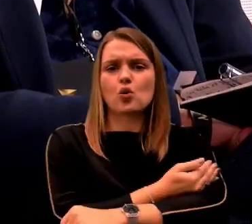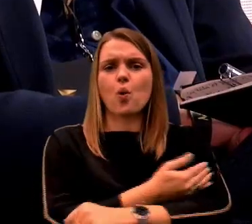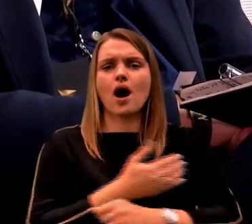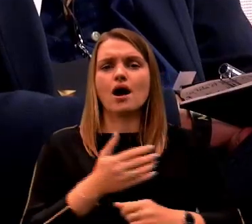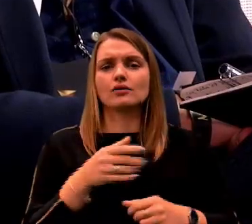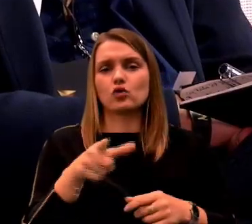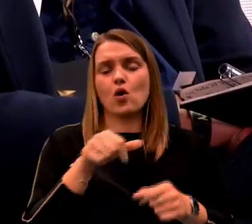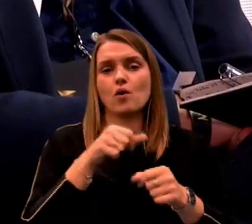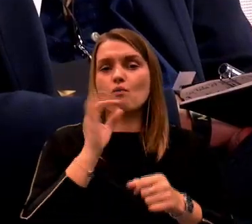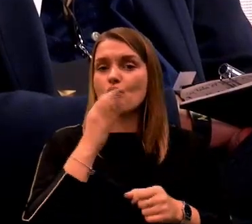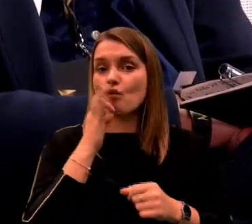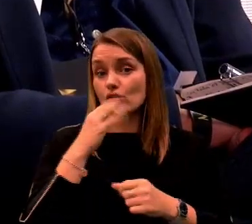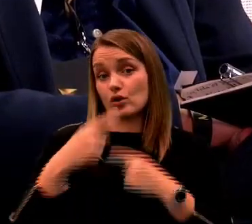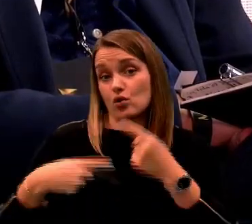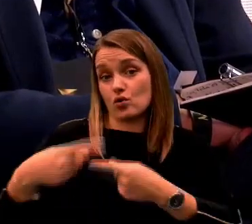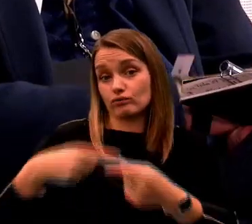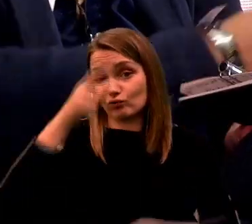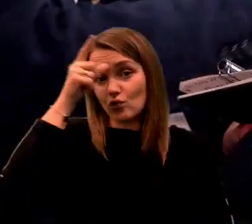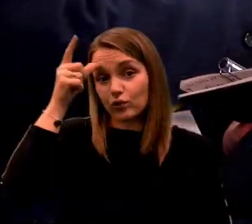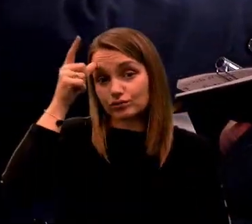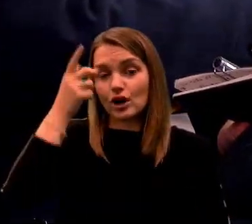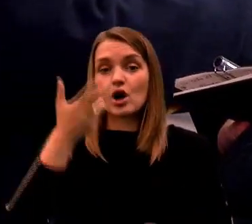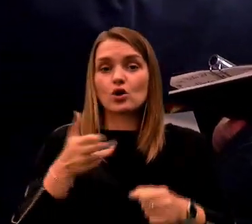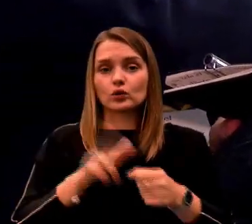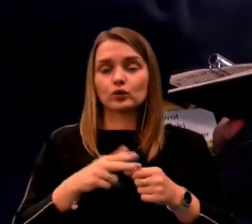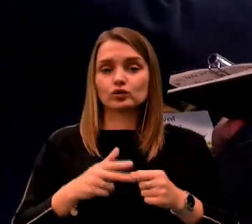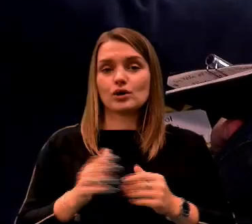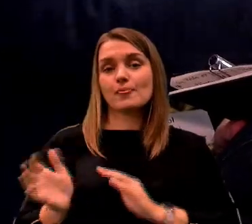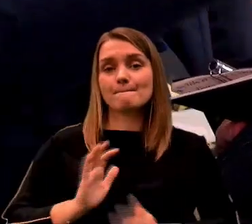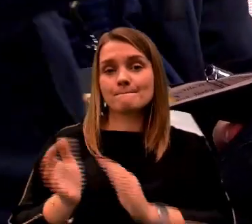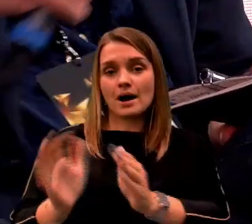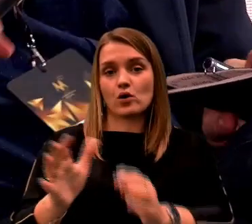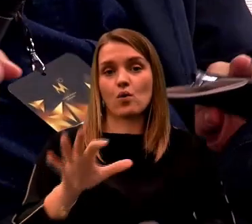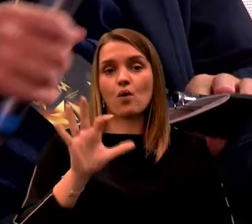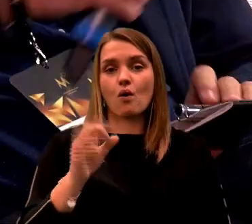o ekologię, więc musimy być bardziej ekologiczni, bo inaczej nie kupią.